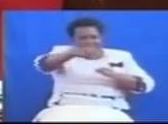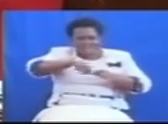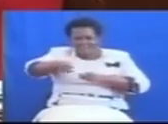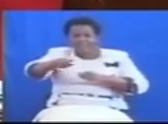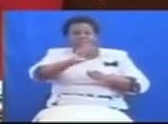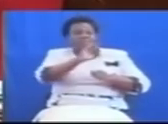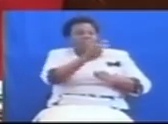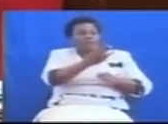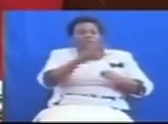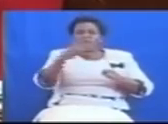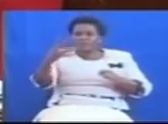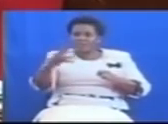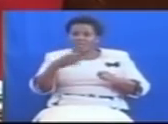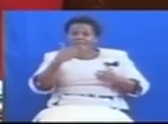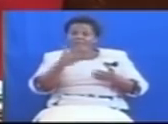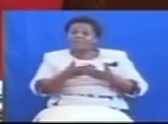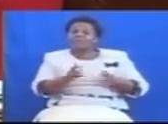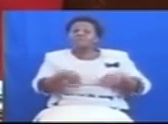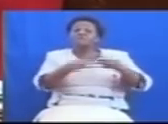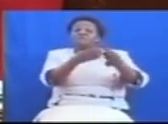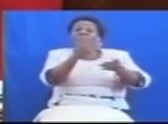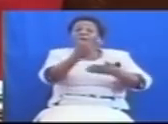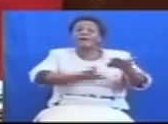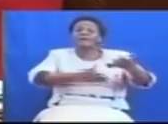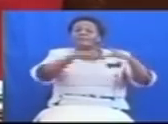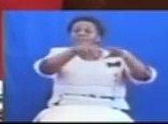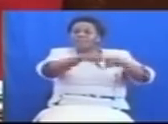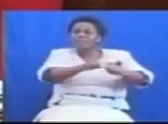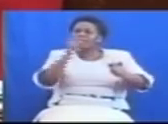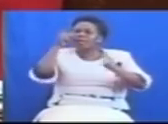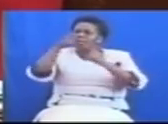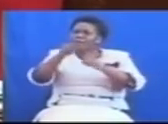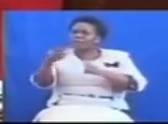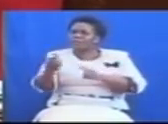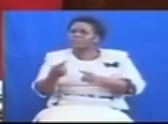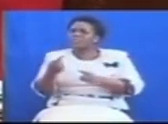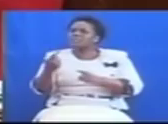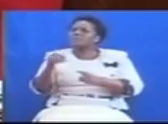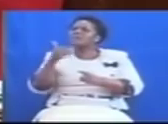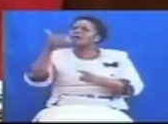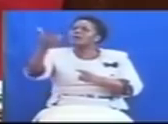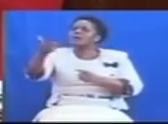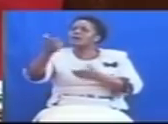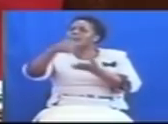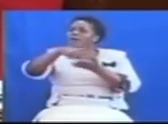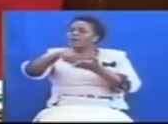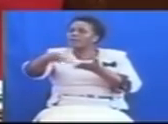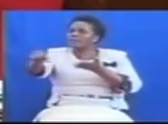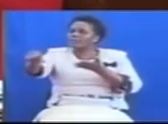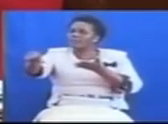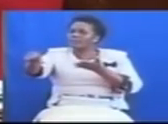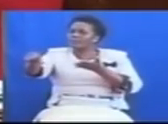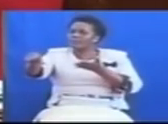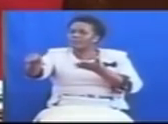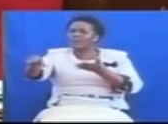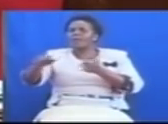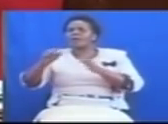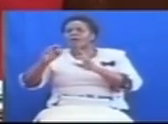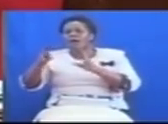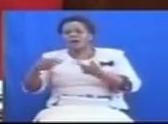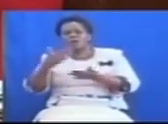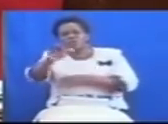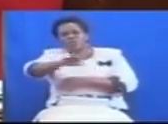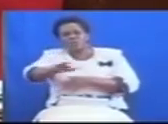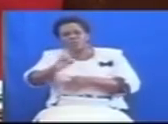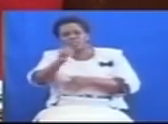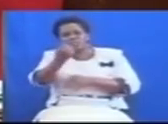na anapewa hati miliki ili baadaye aweze kulipa hiyo fedha au achukuliwe baadhi ya kiwanja ili kukamilisha mchakato